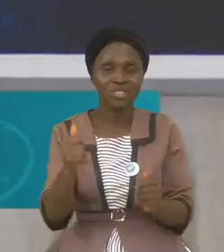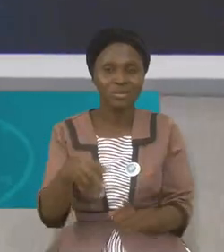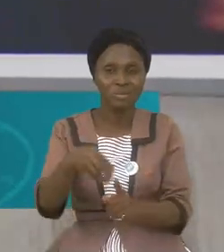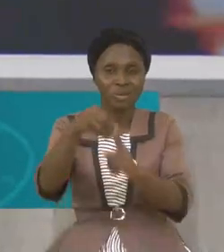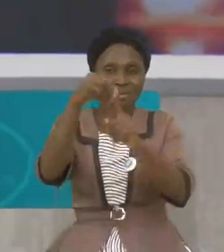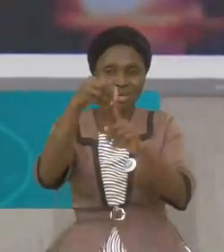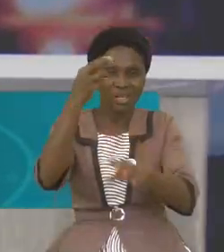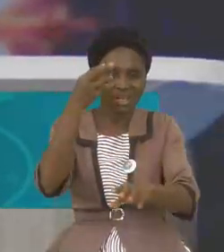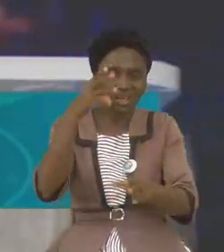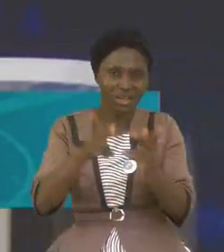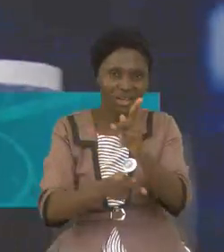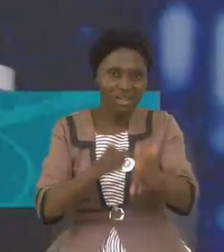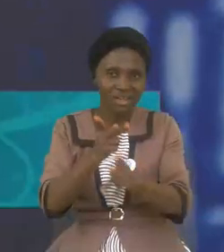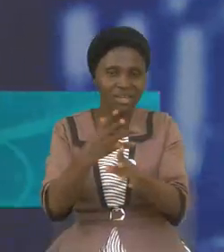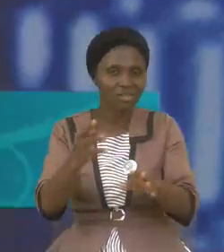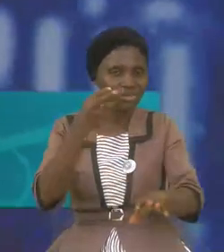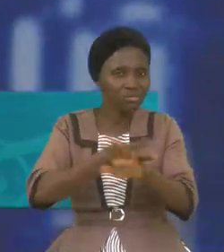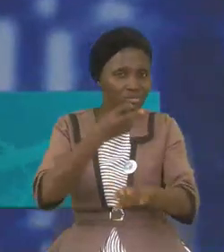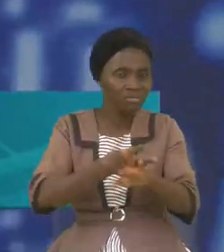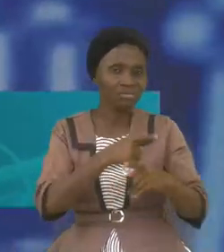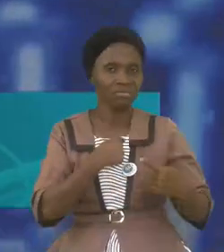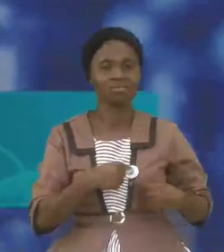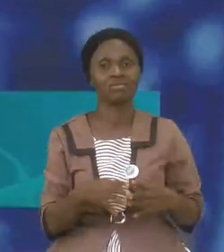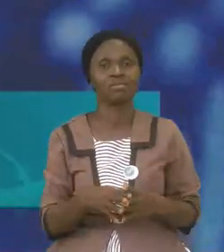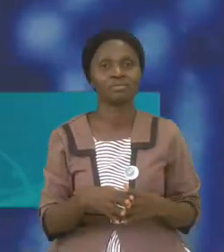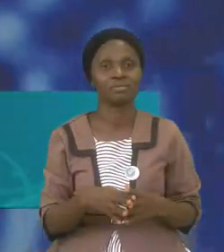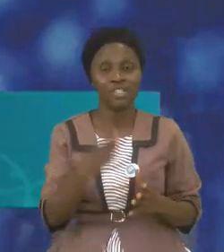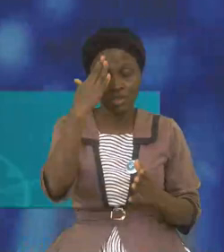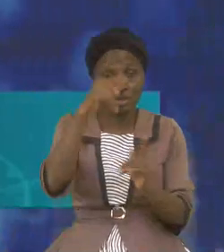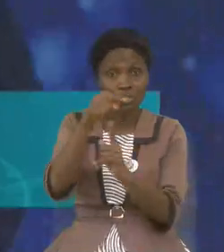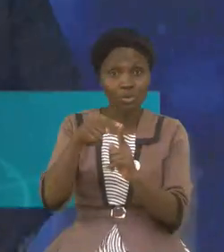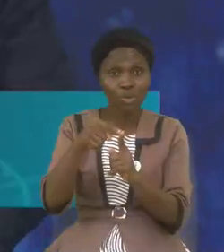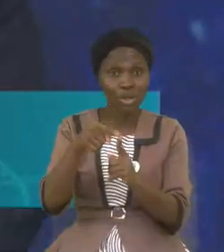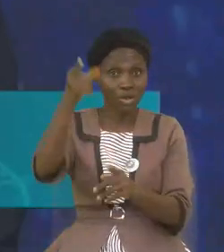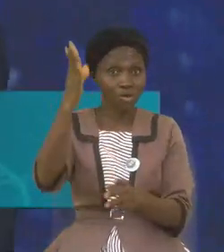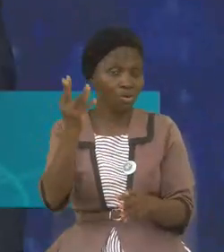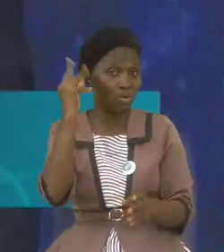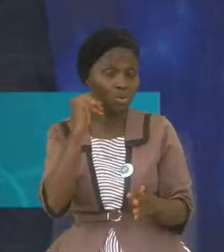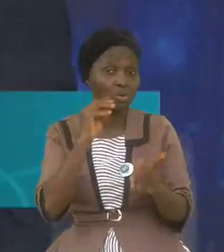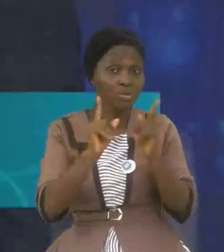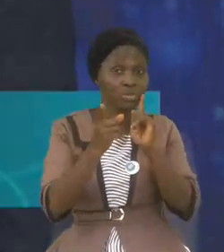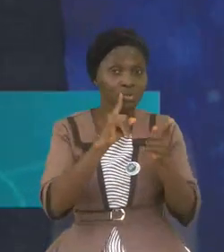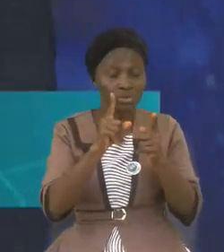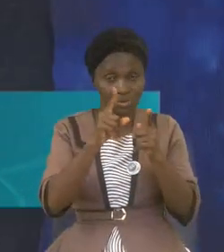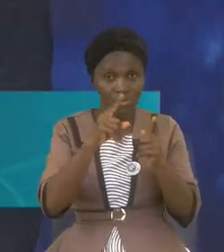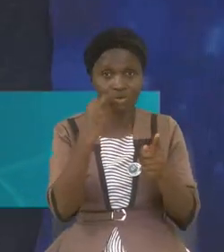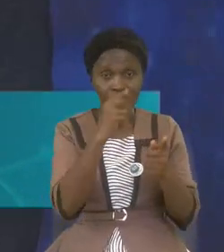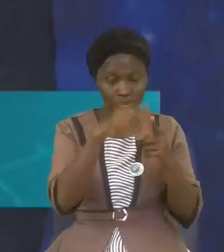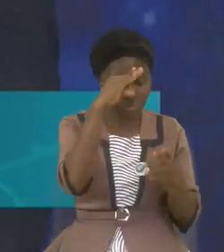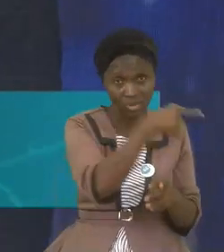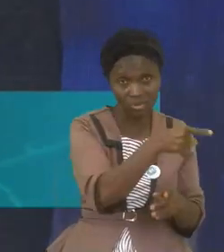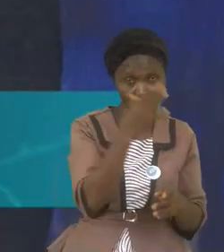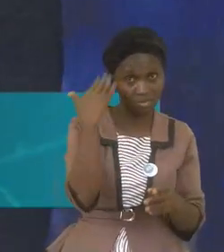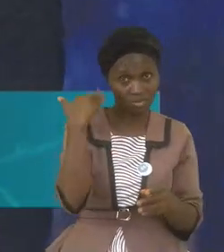rigueur particulière. Vous savez, lorsque Dieu lui